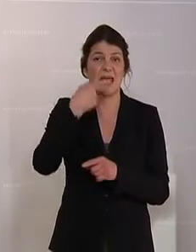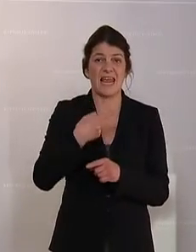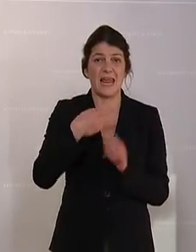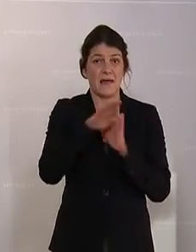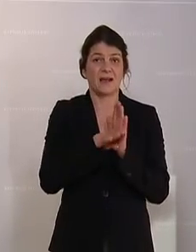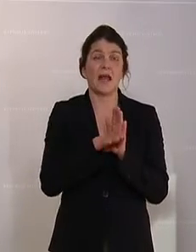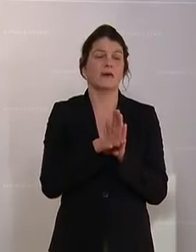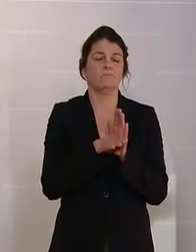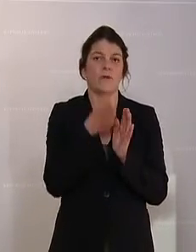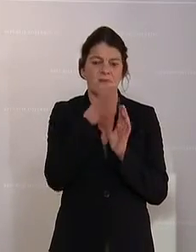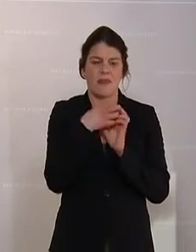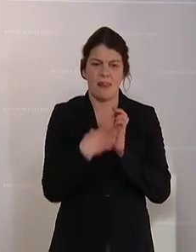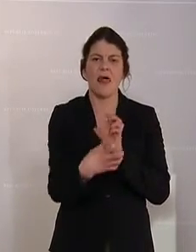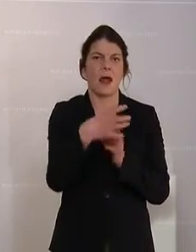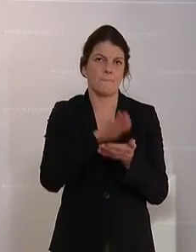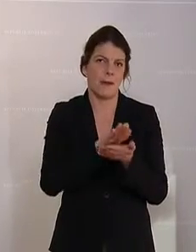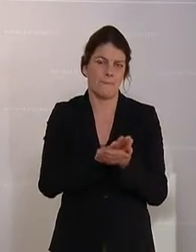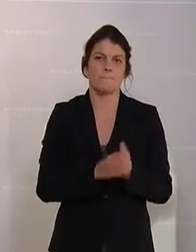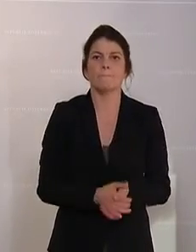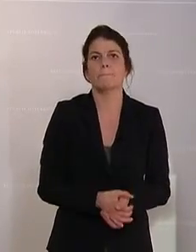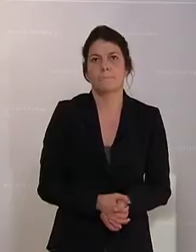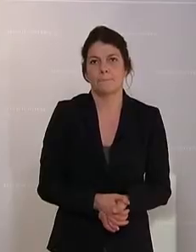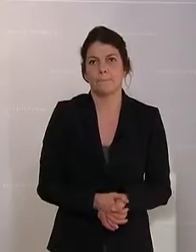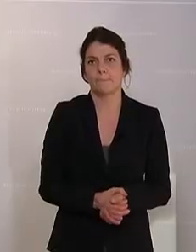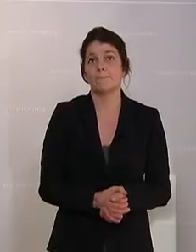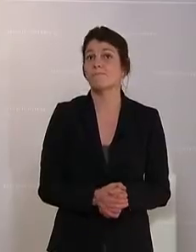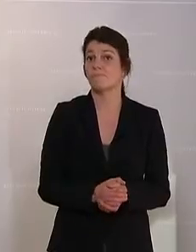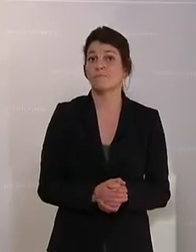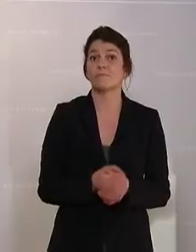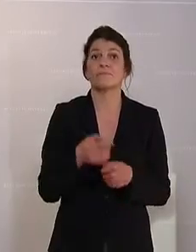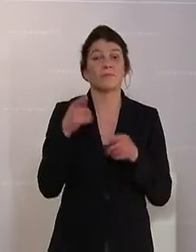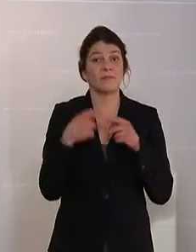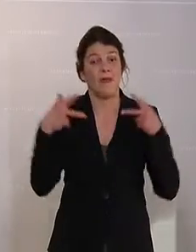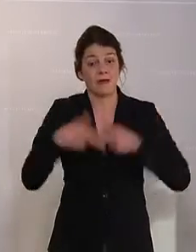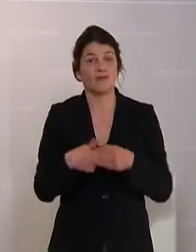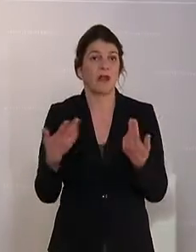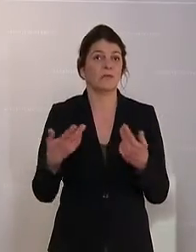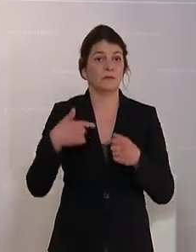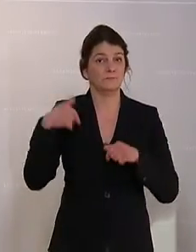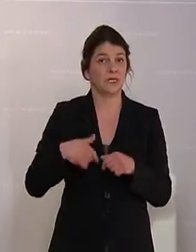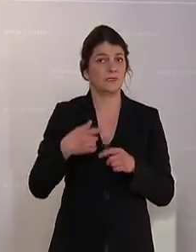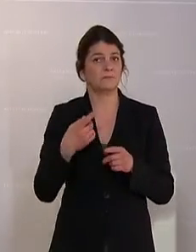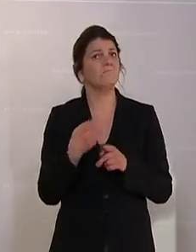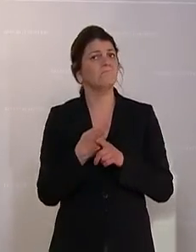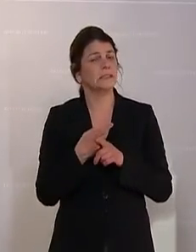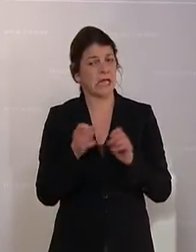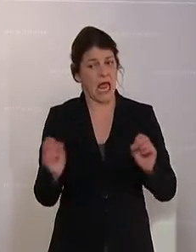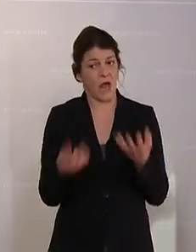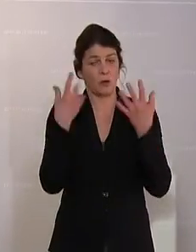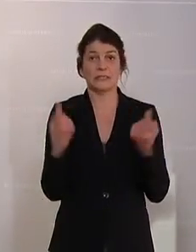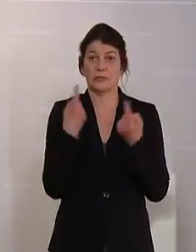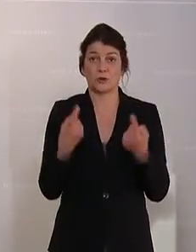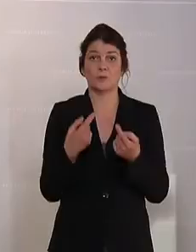uns noch sehr lange begleiten. Die Einschränkungen, die es angesichts der aktuellen Situation